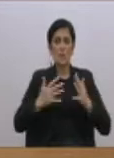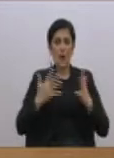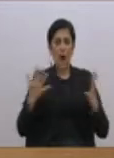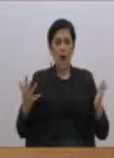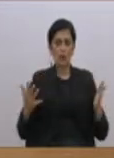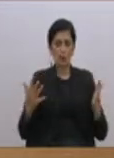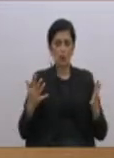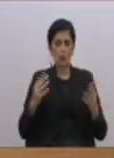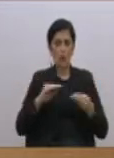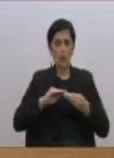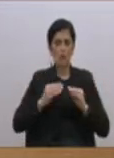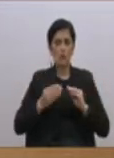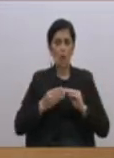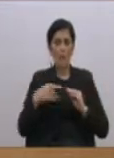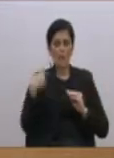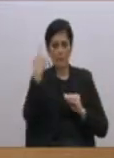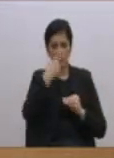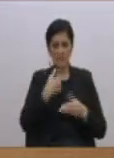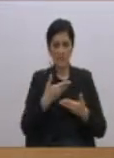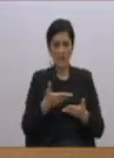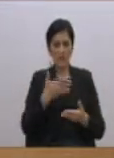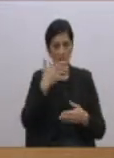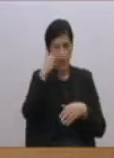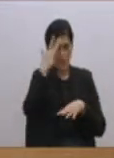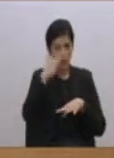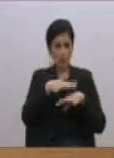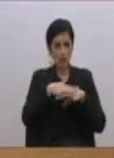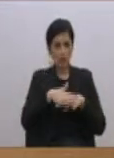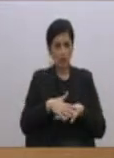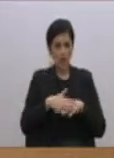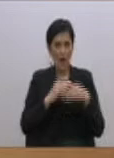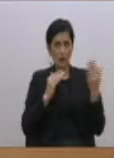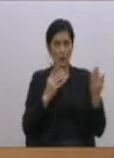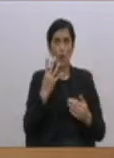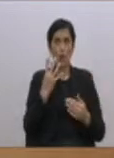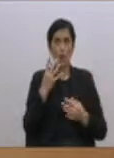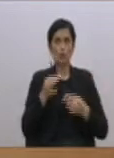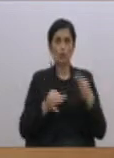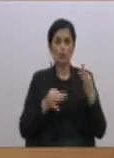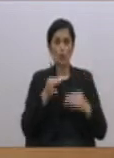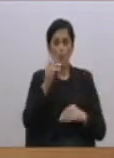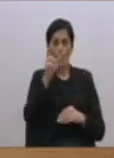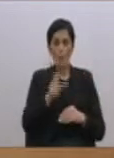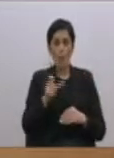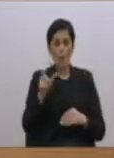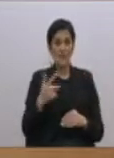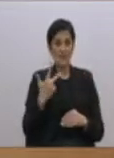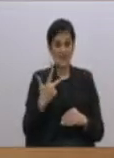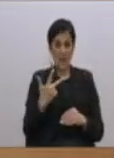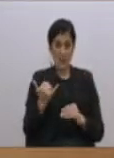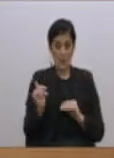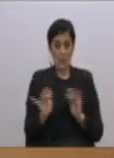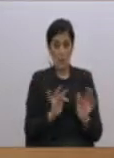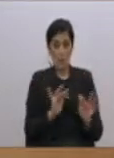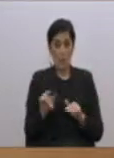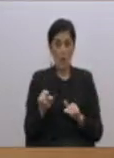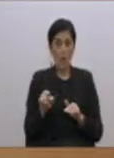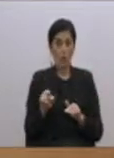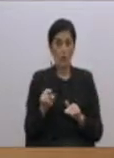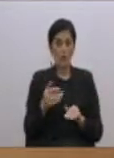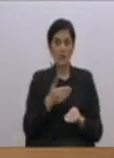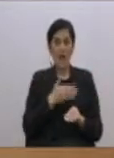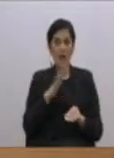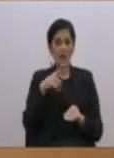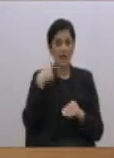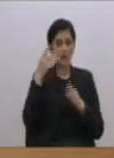პრობლემის სახით, მაშინ როდესაც ამერიკის შეერთებულმა შტატებმა 4 მოსამართლე, მათ შორის 3 მოქმედი, გარასასრულ